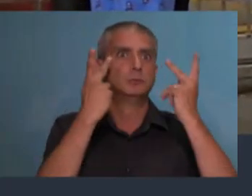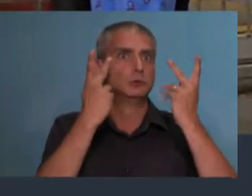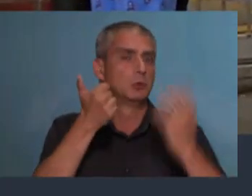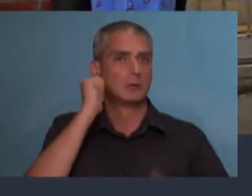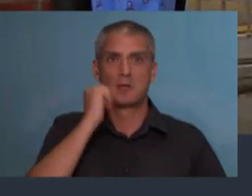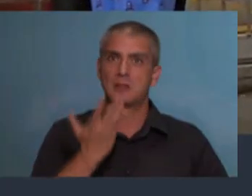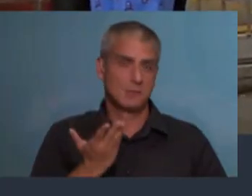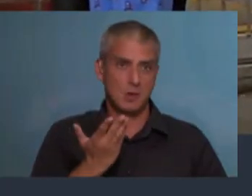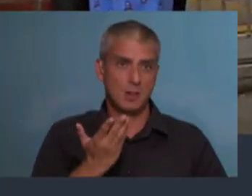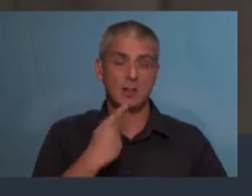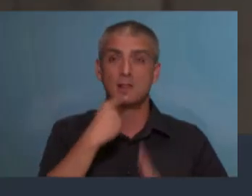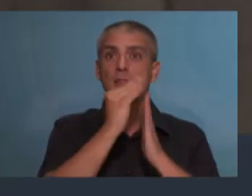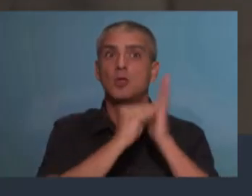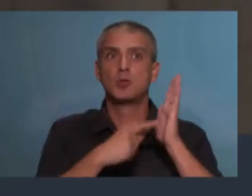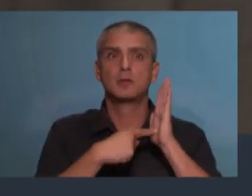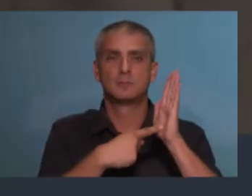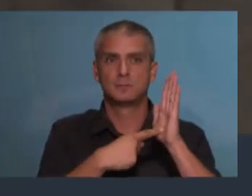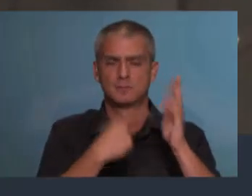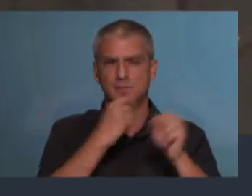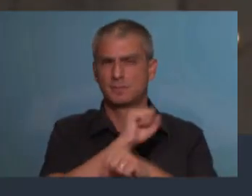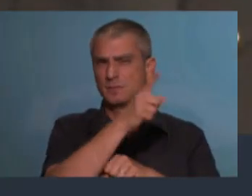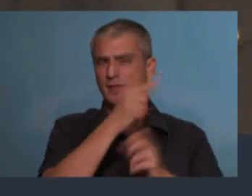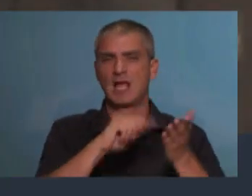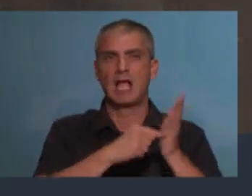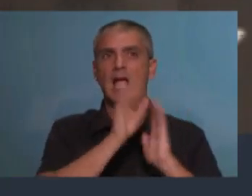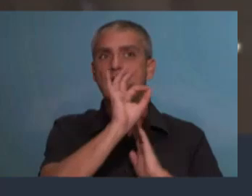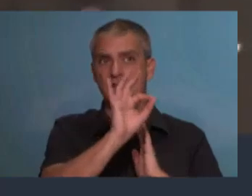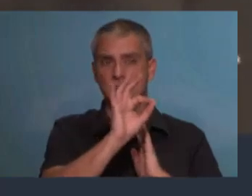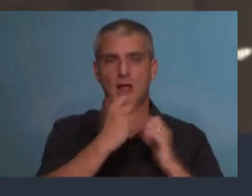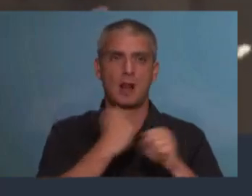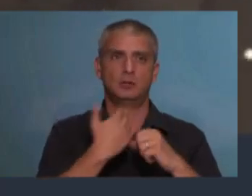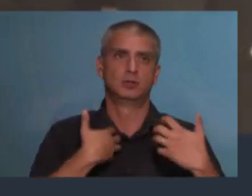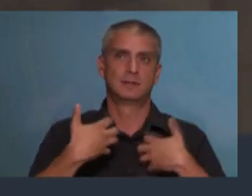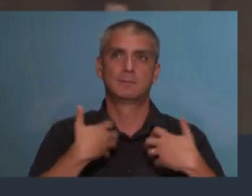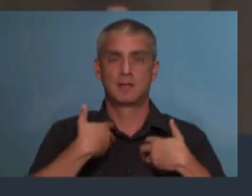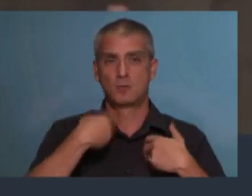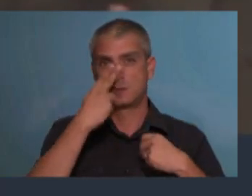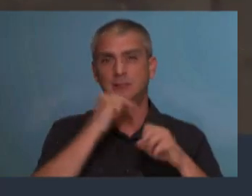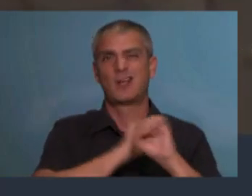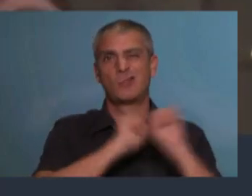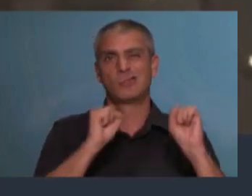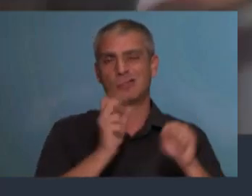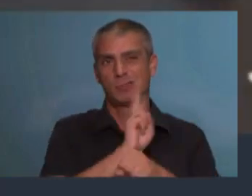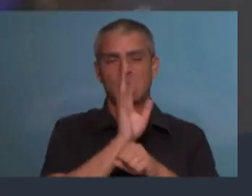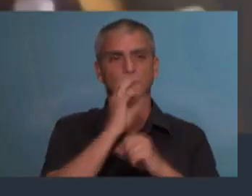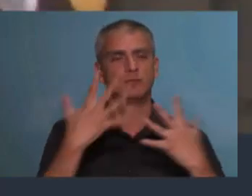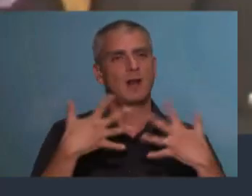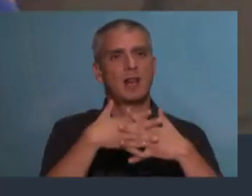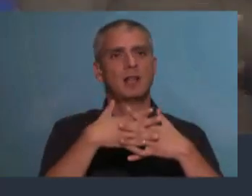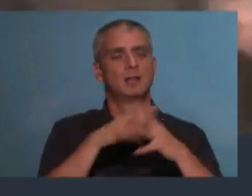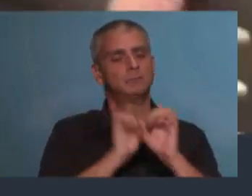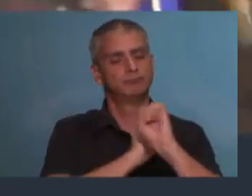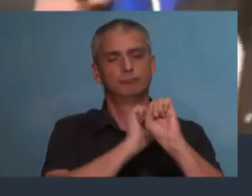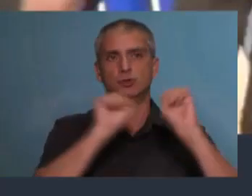אמש. הנתונים האלה מביאים לטענות בדבר כוונה של מדורו לביים ניסיון התנגשות פיקטיבי כדי ללכד את השורות